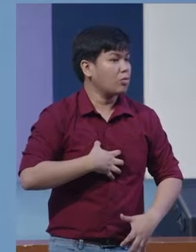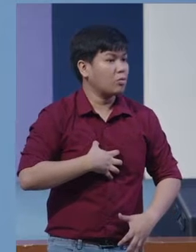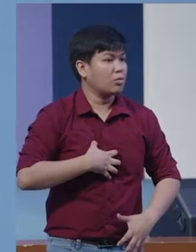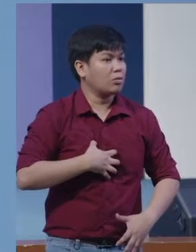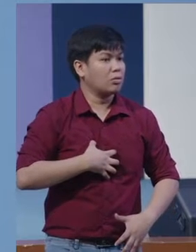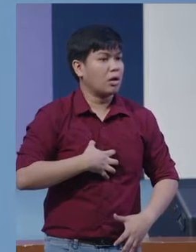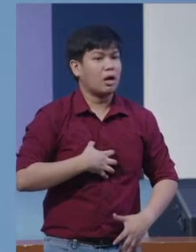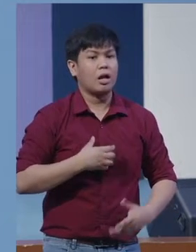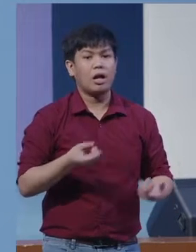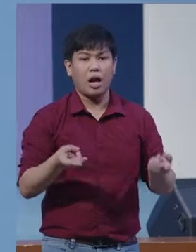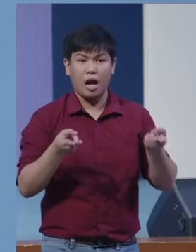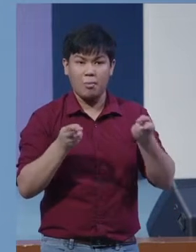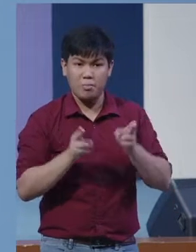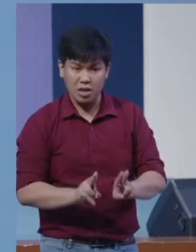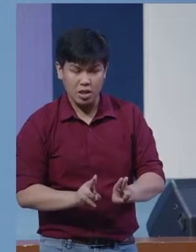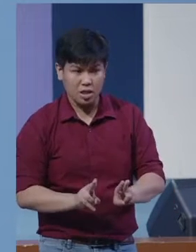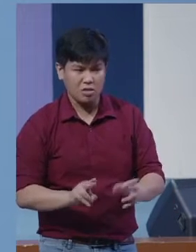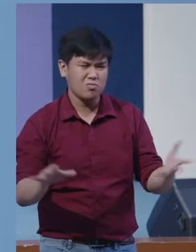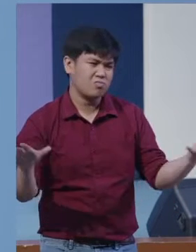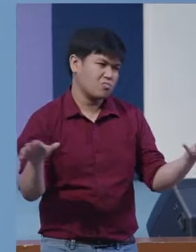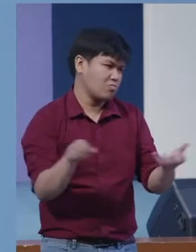ang pananalita sa isa't isa,